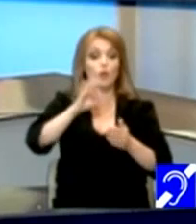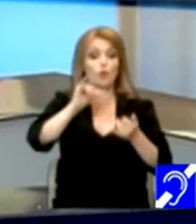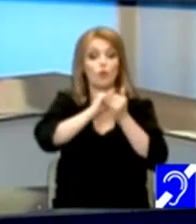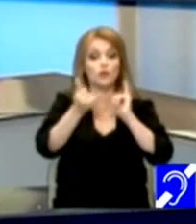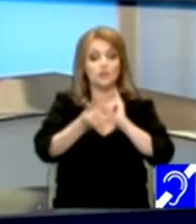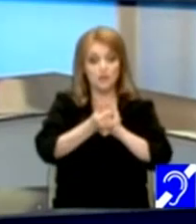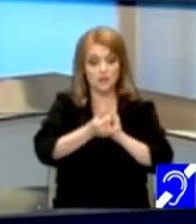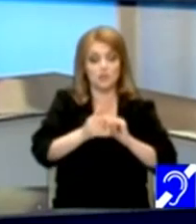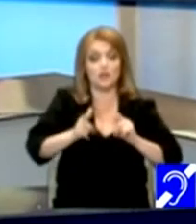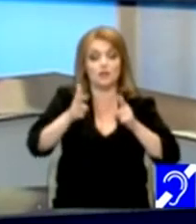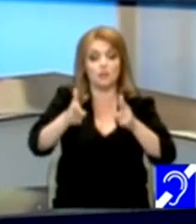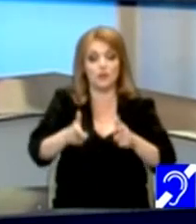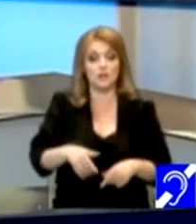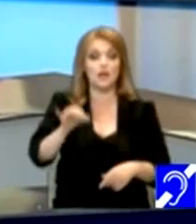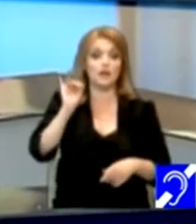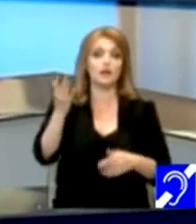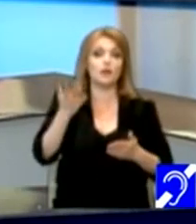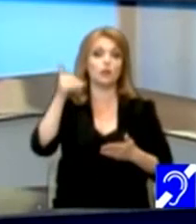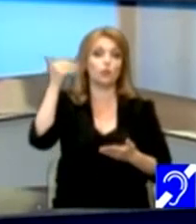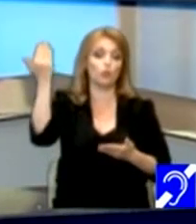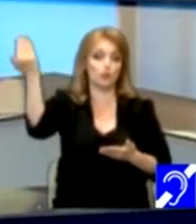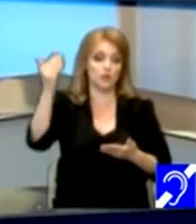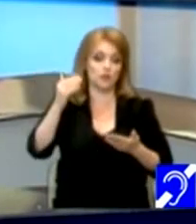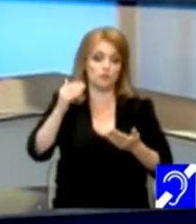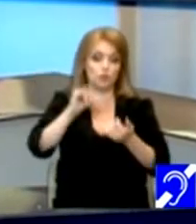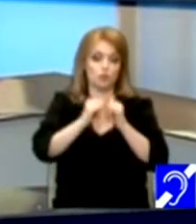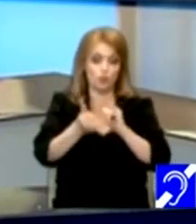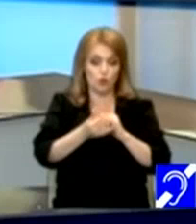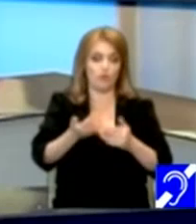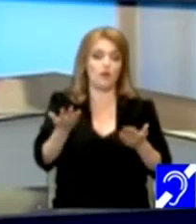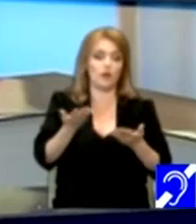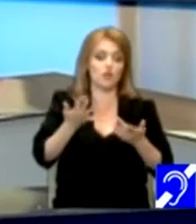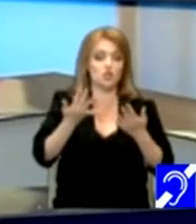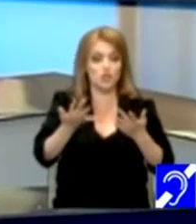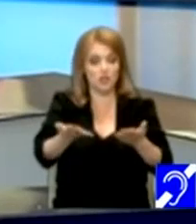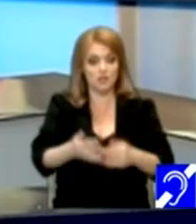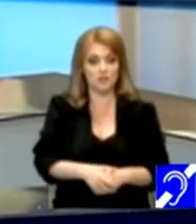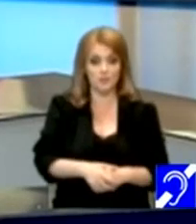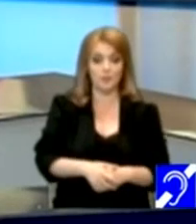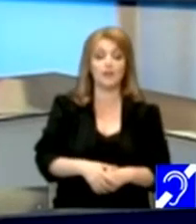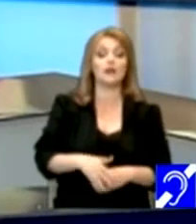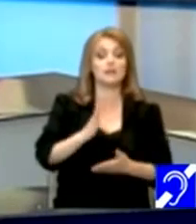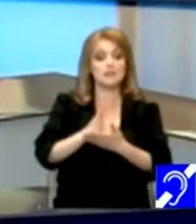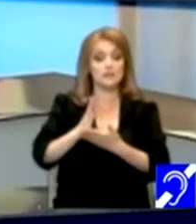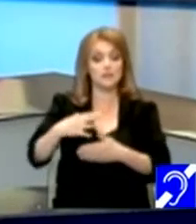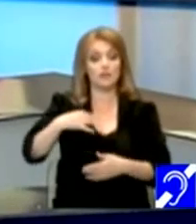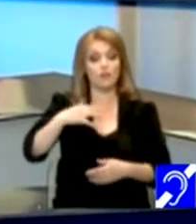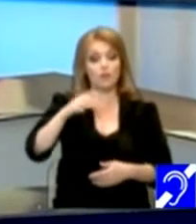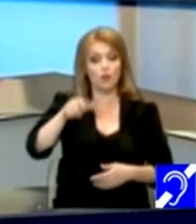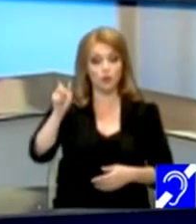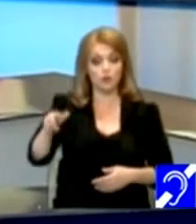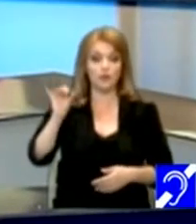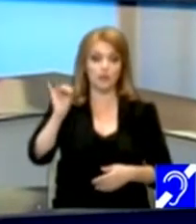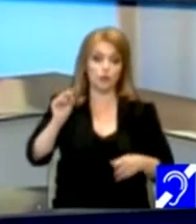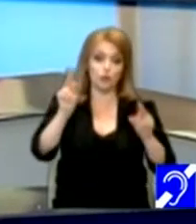care le oferă universitățile românești. Printre cei ce le pot da sfaturi sunt profesori, dar și voluntari. Federația